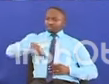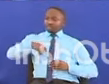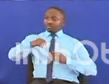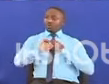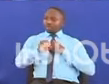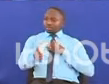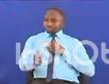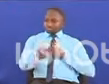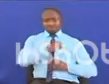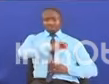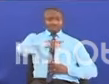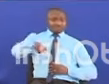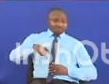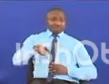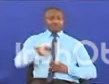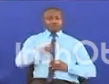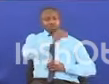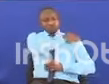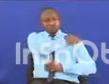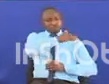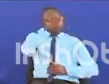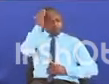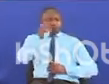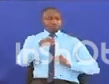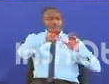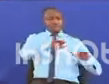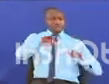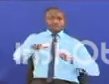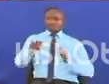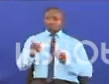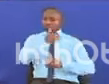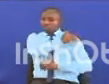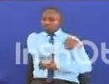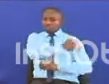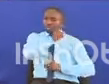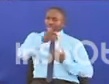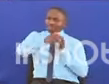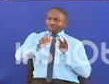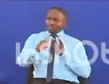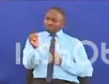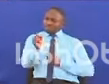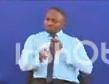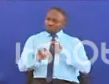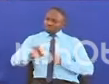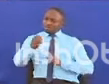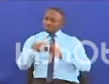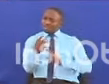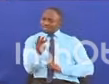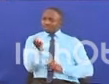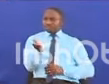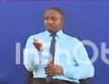wawakilishi, sisi kama watumishi wa umma tunawahangaikia Watanzania. Hivi ni kwa nini mzee aliyezeeka shilingi 300,000? Mheshimiwa